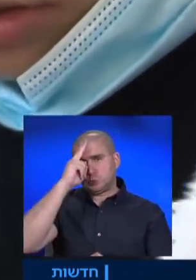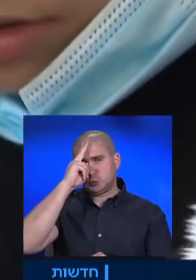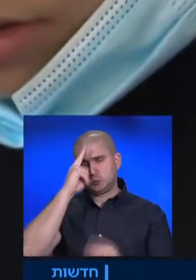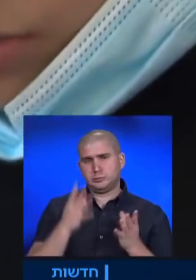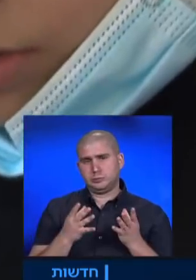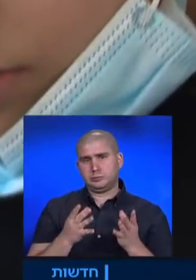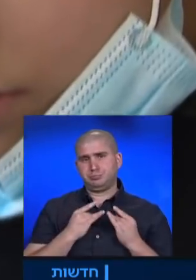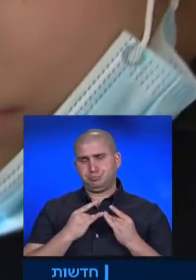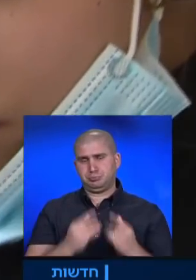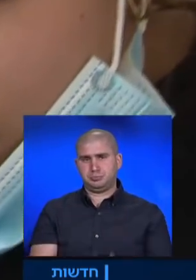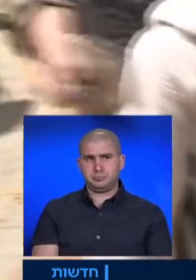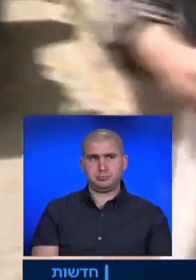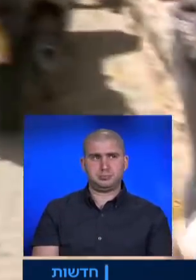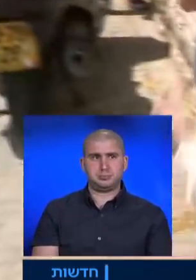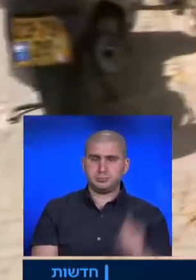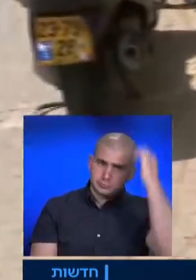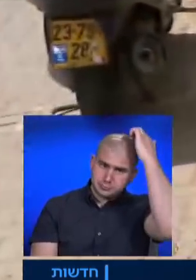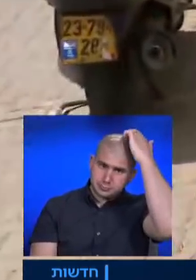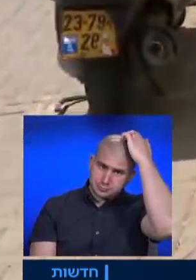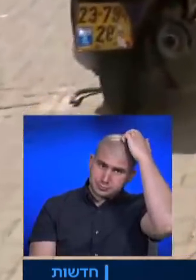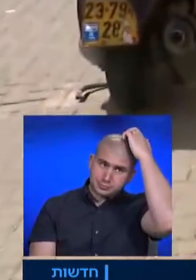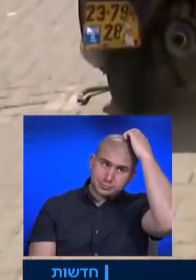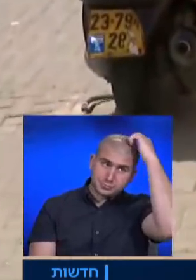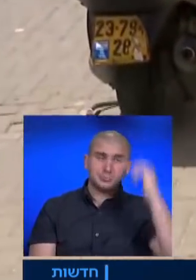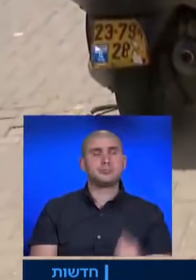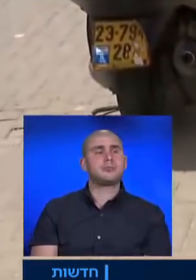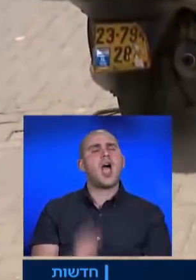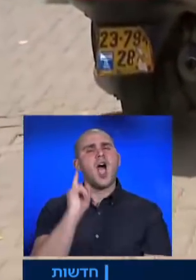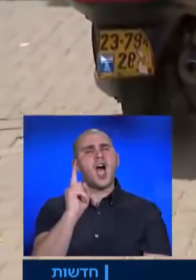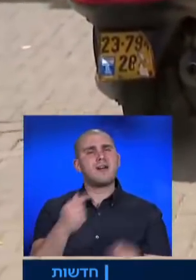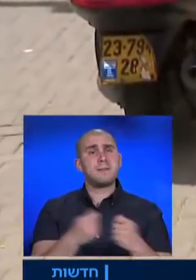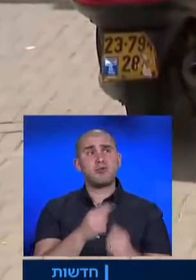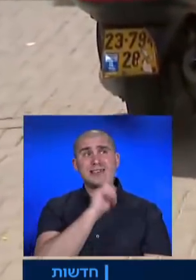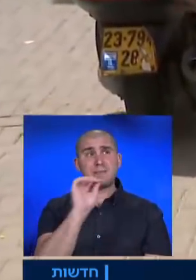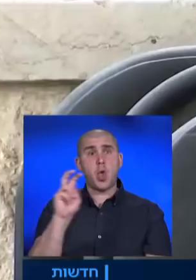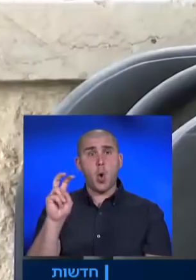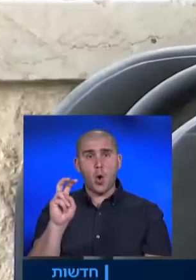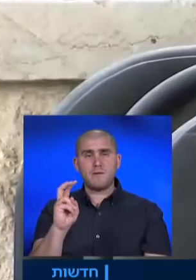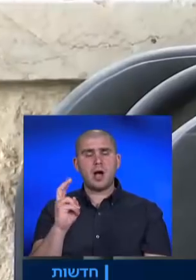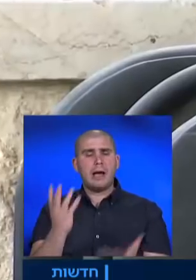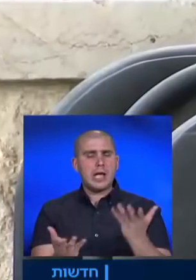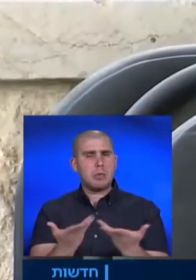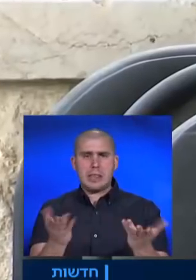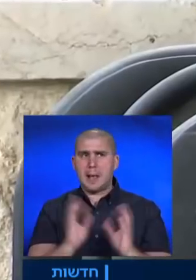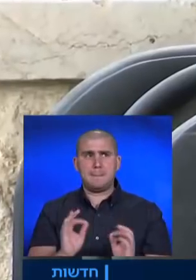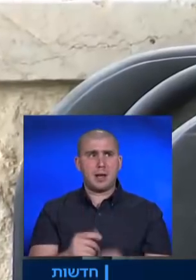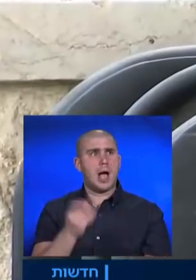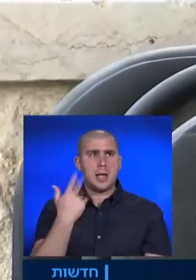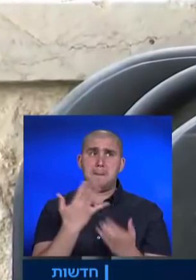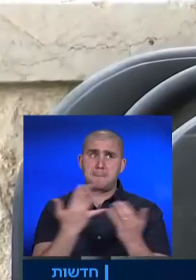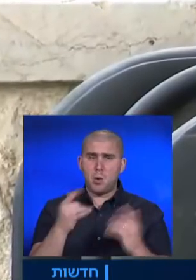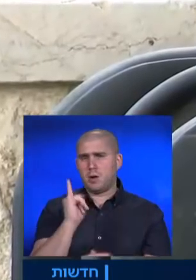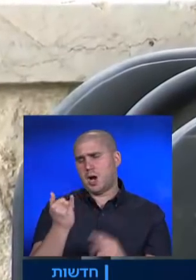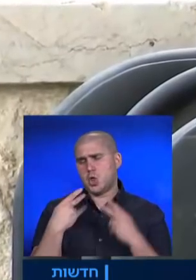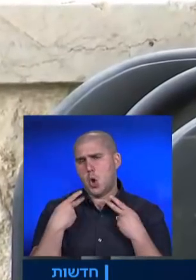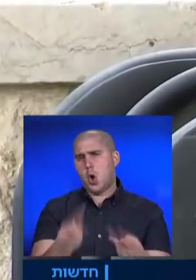שאסור לקחת סיכונים לבק. אבל מבחינת אימן אופרה לא הייתה התלבטות כלל. זה היה לי ברור שהן